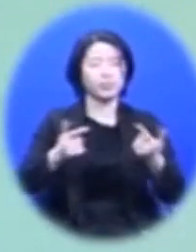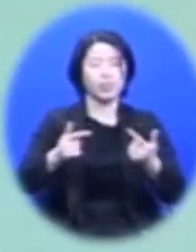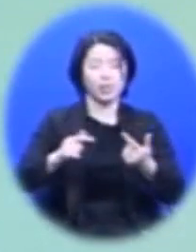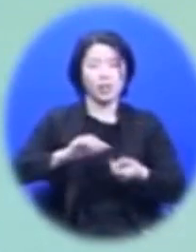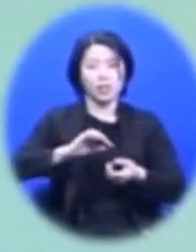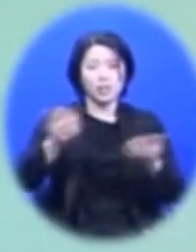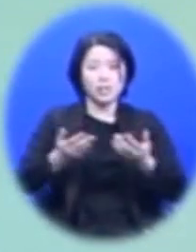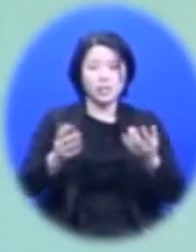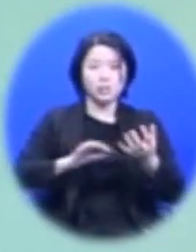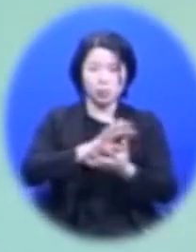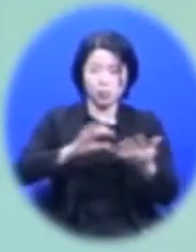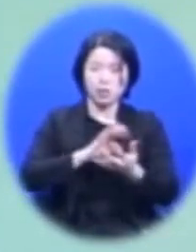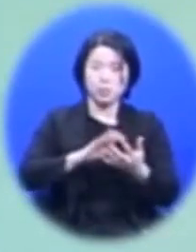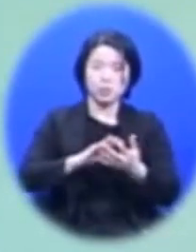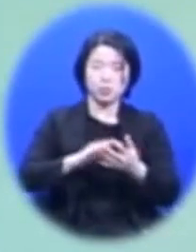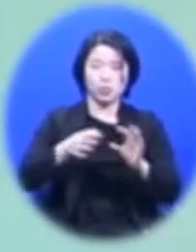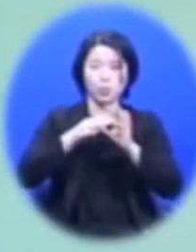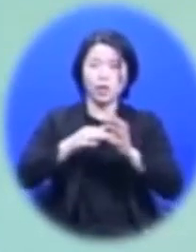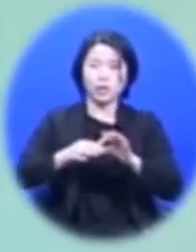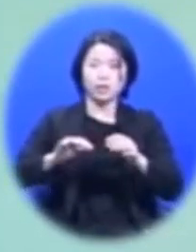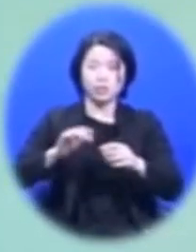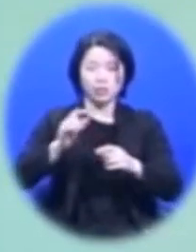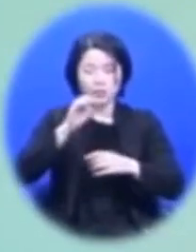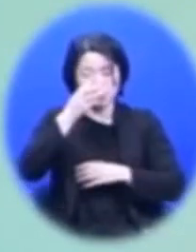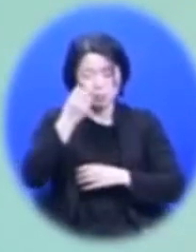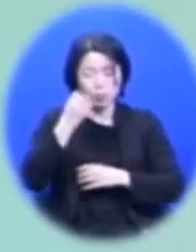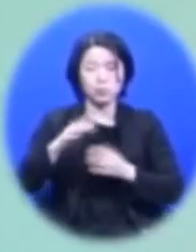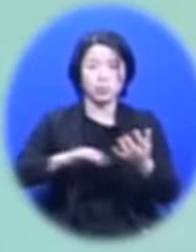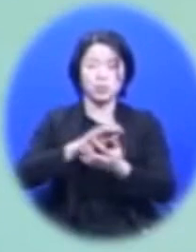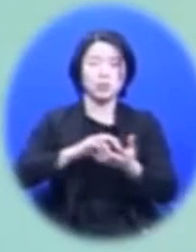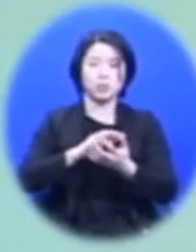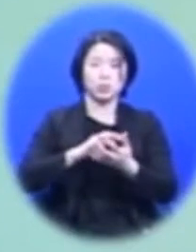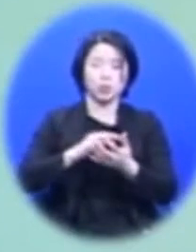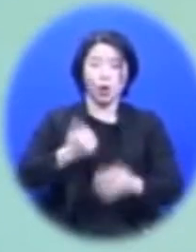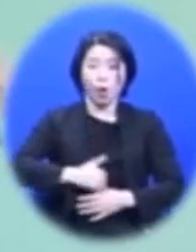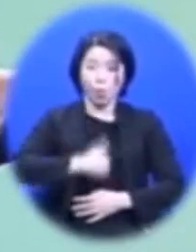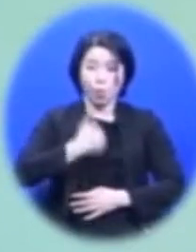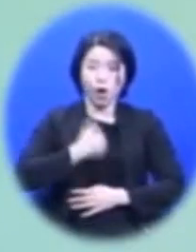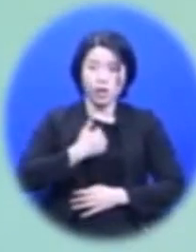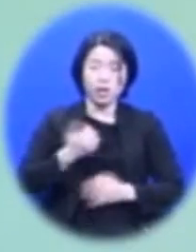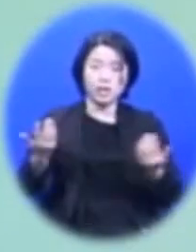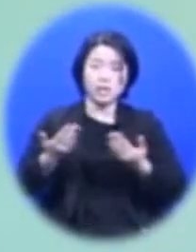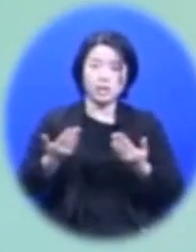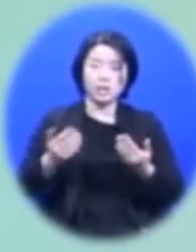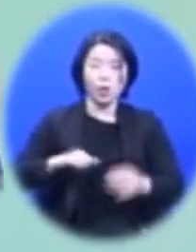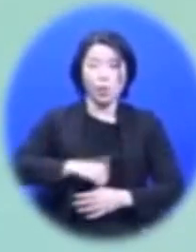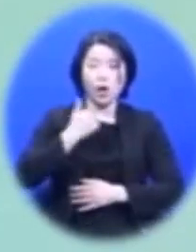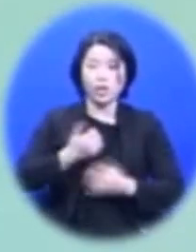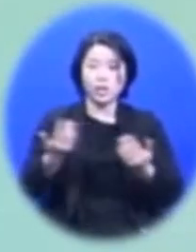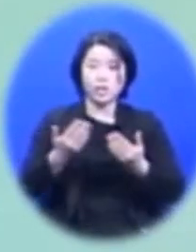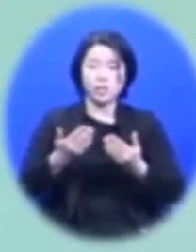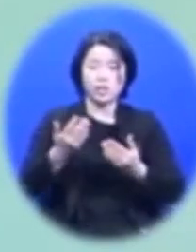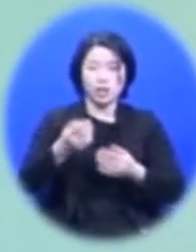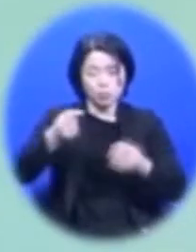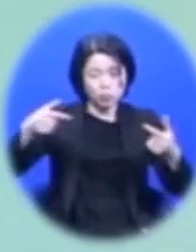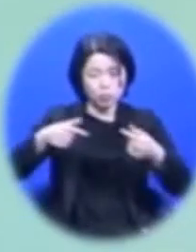깨지고 화날 일은 더 많아지고. 화를 내면은 화날 일이 적어져야 되는데 더 많아지는